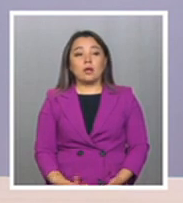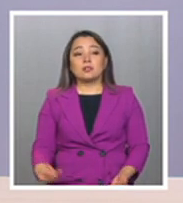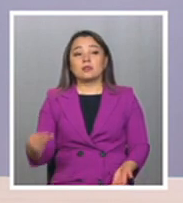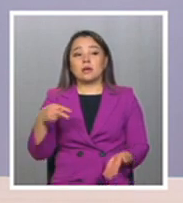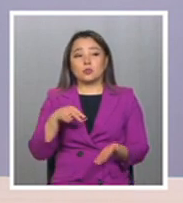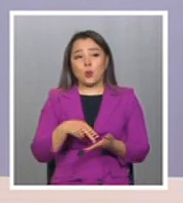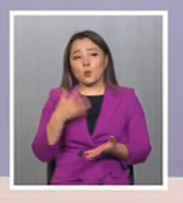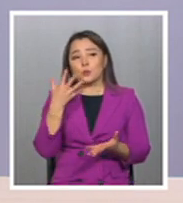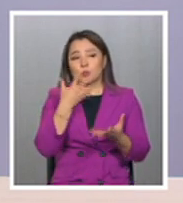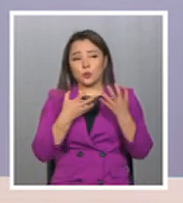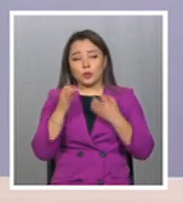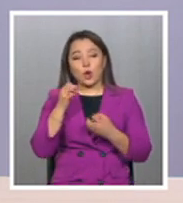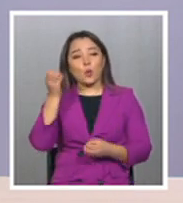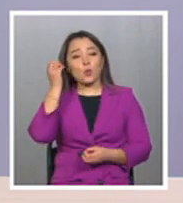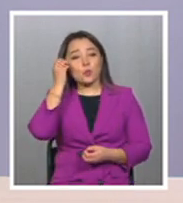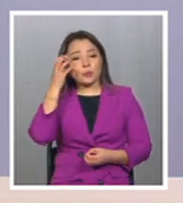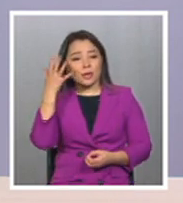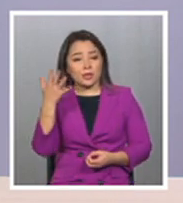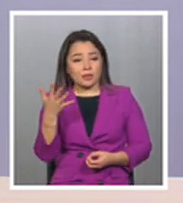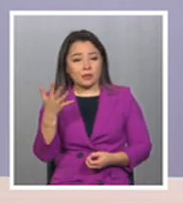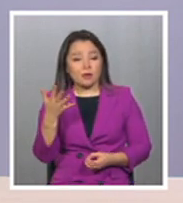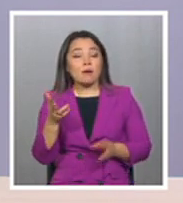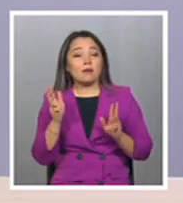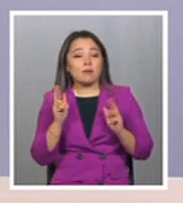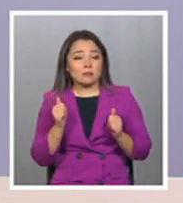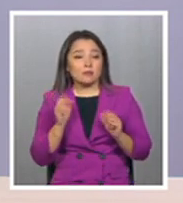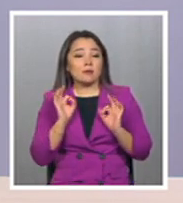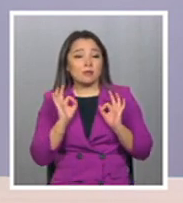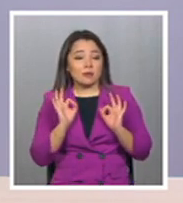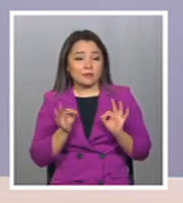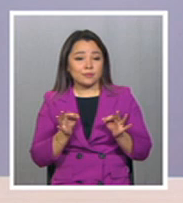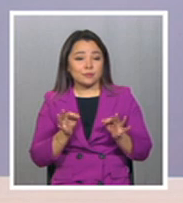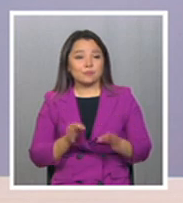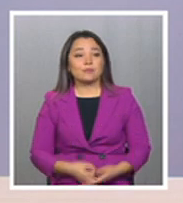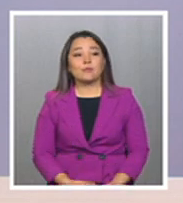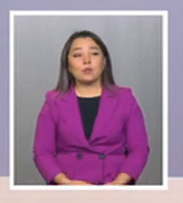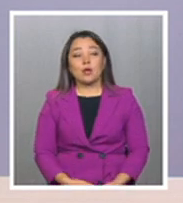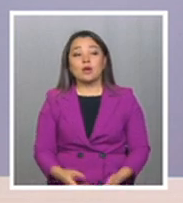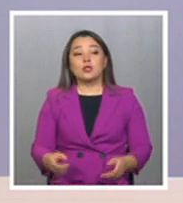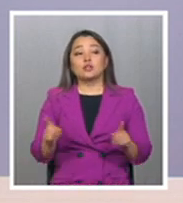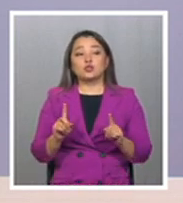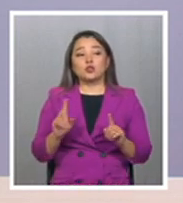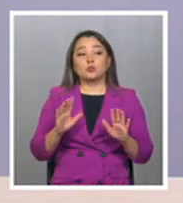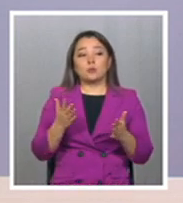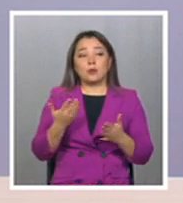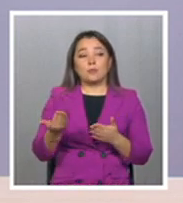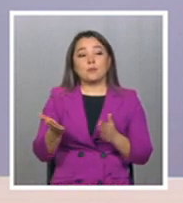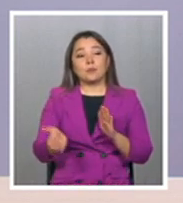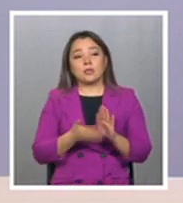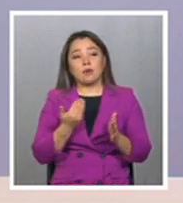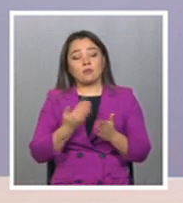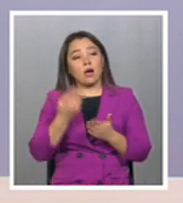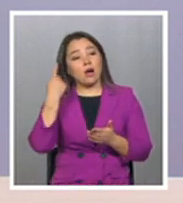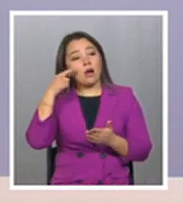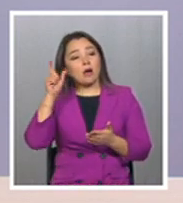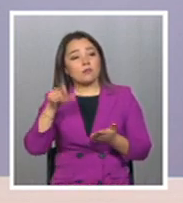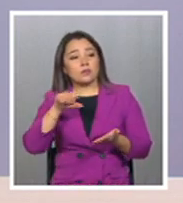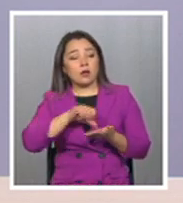Становитесь серьезнее, умнее, конечно же. И к чему призывает автор, как вы